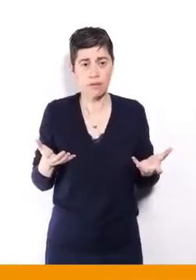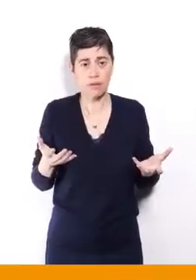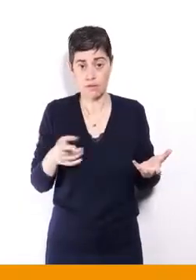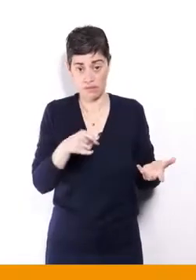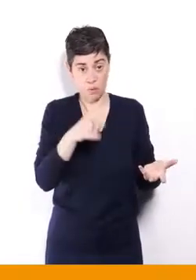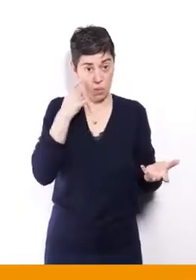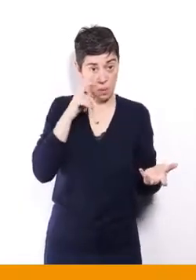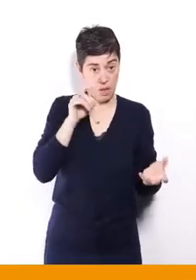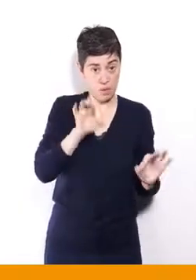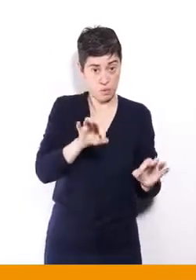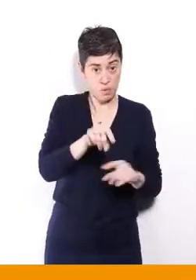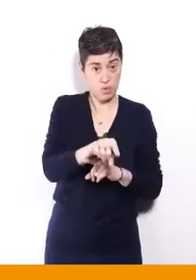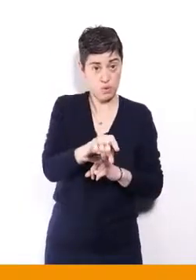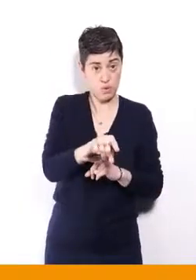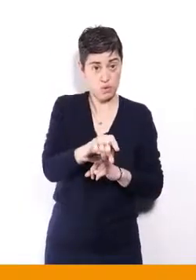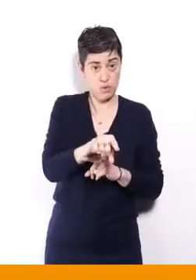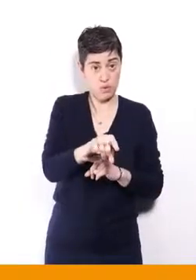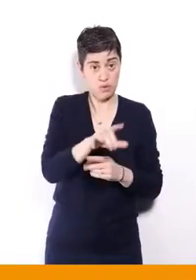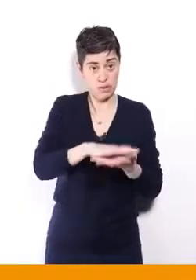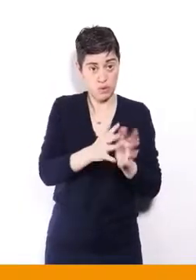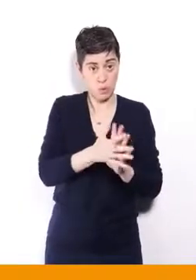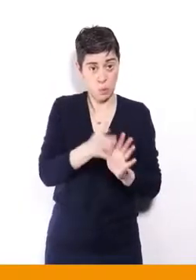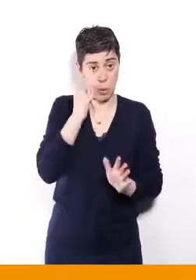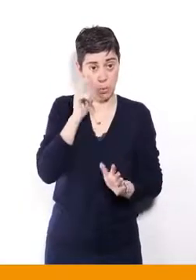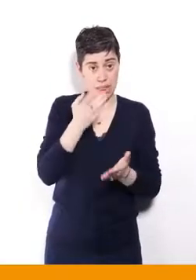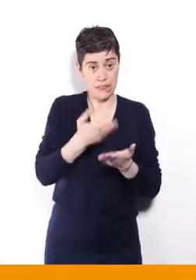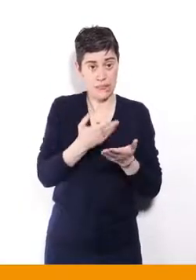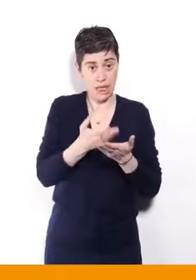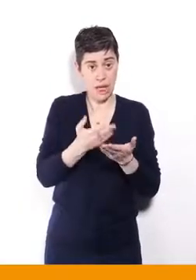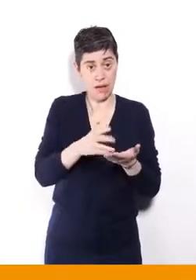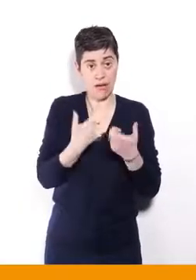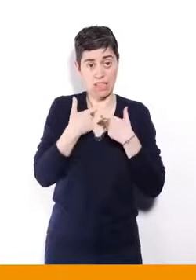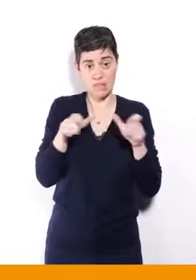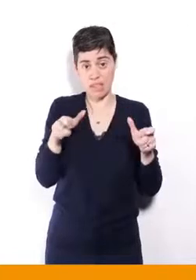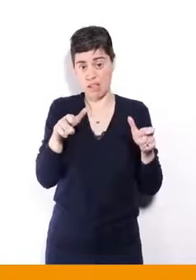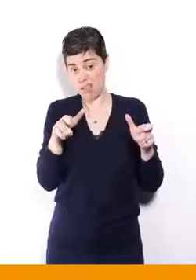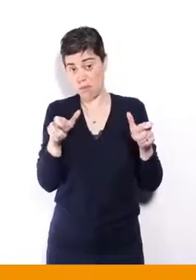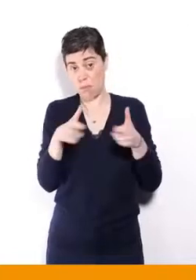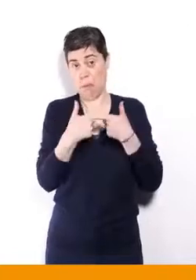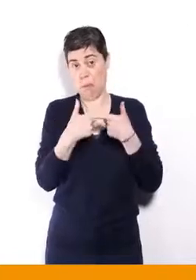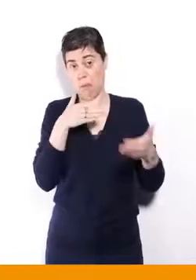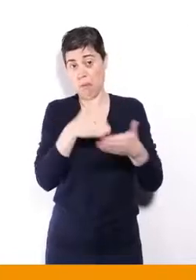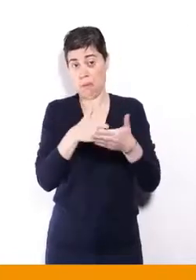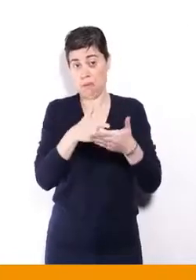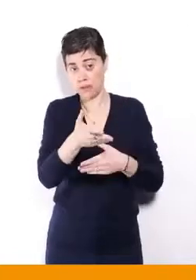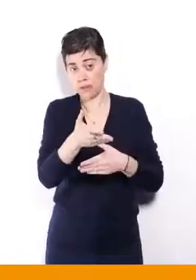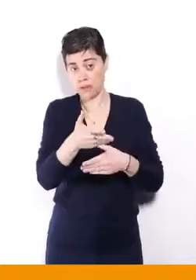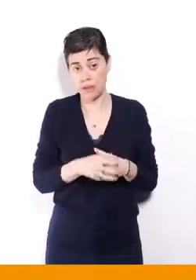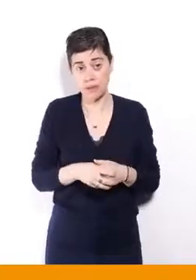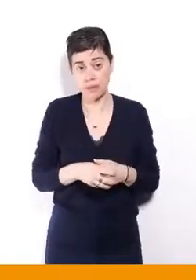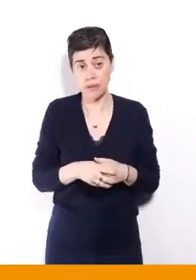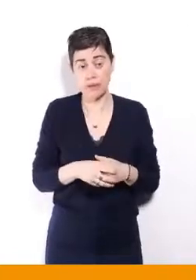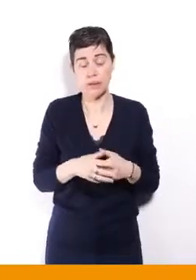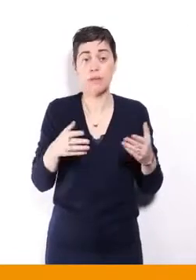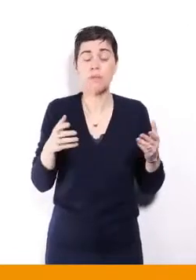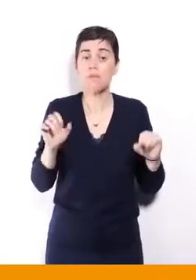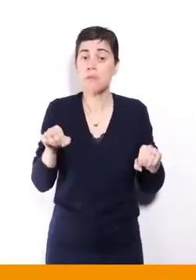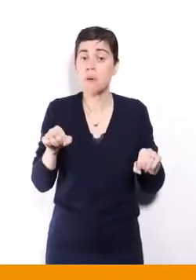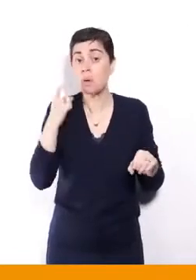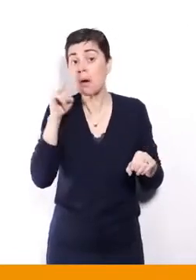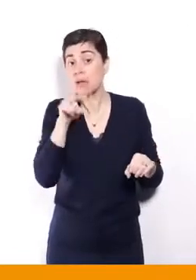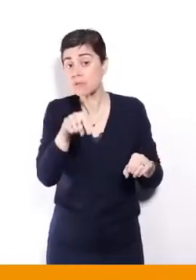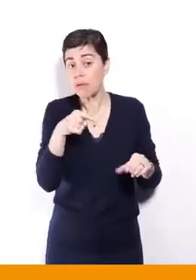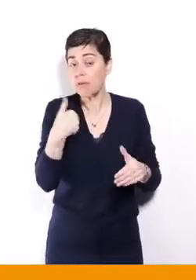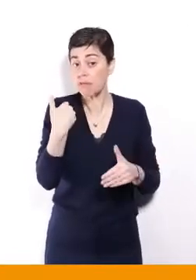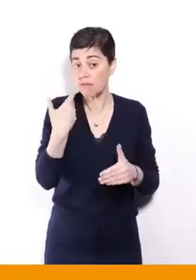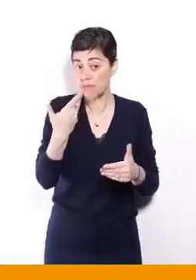j'imagine, par la page, des difficultés d'accessibilité et est-ce qu'on peut considérer que ça avance un peu